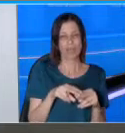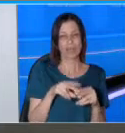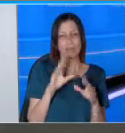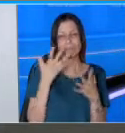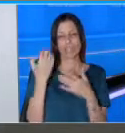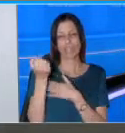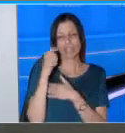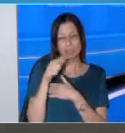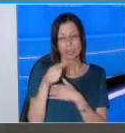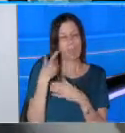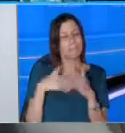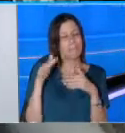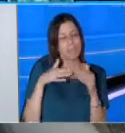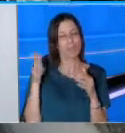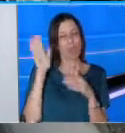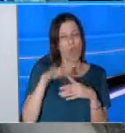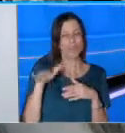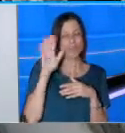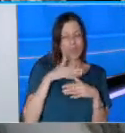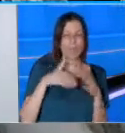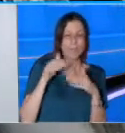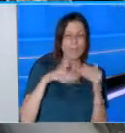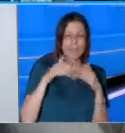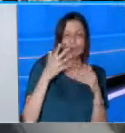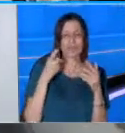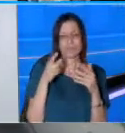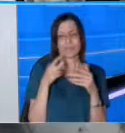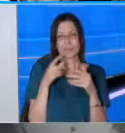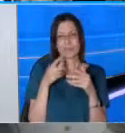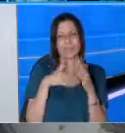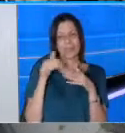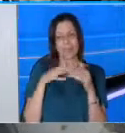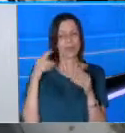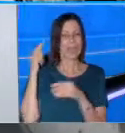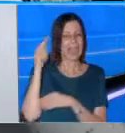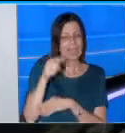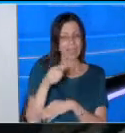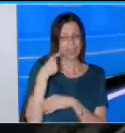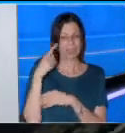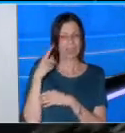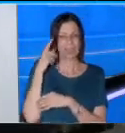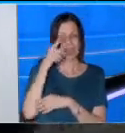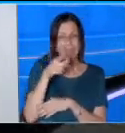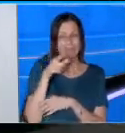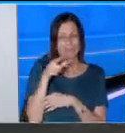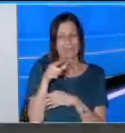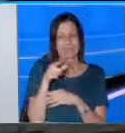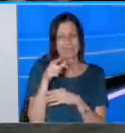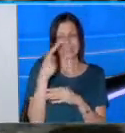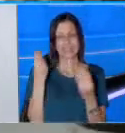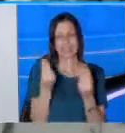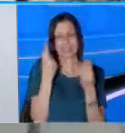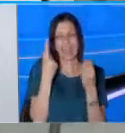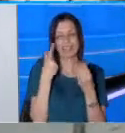בו. כלומר, הם בנו עוד ועוד ועוד ועוד, הם בנו רקטות וטילים, וזה בעצם הדבר